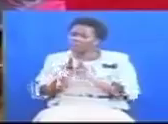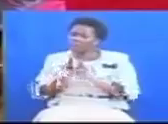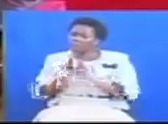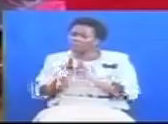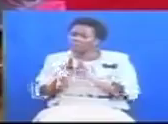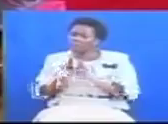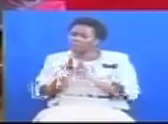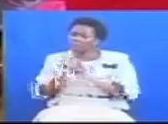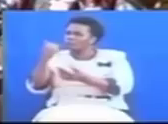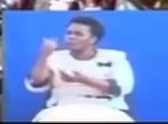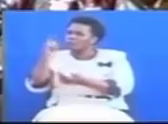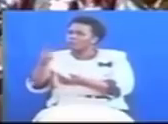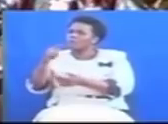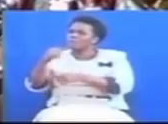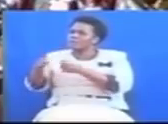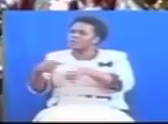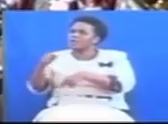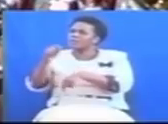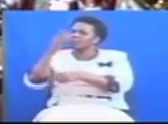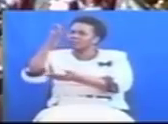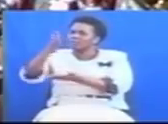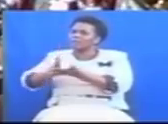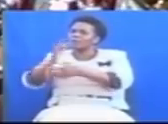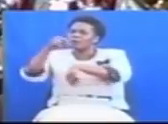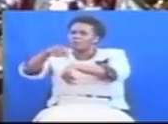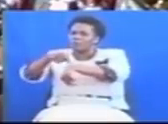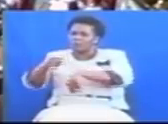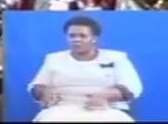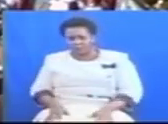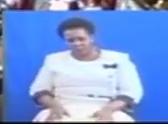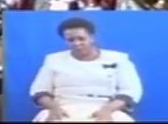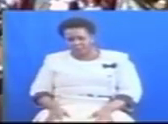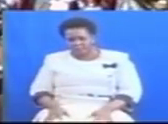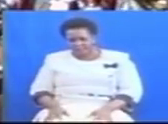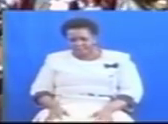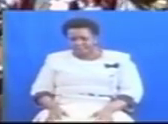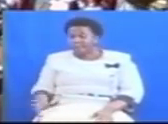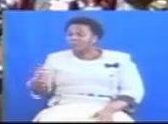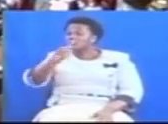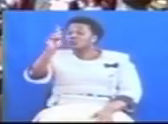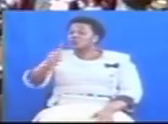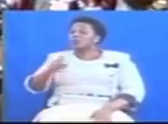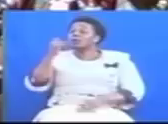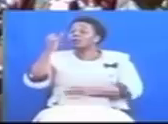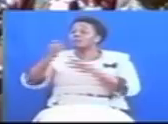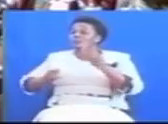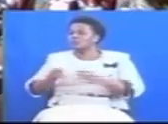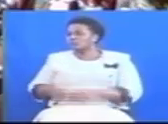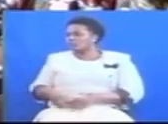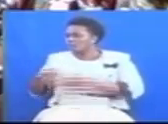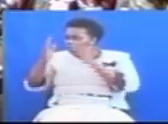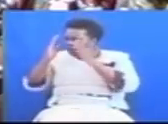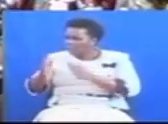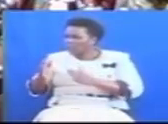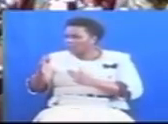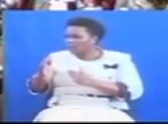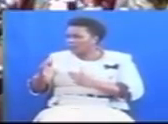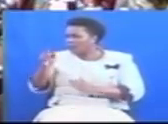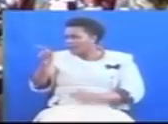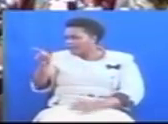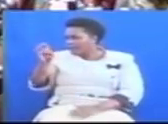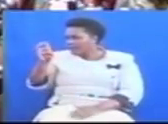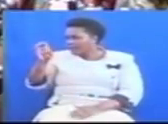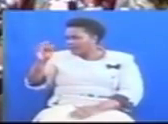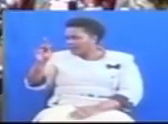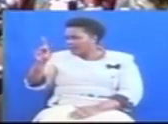sana mheshimiwa. Mheshimiwa, tumalizie swali la mwisho. Mheshimiwa Pauline Philip Gekul, mbunge wa Babati